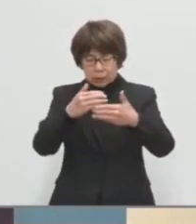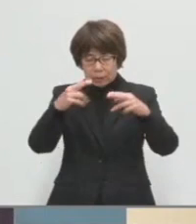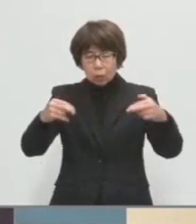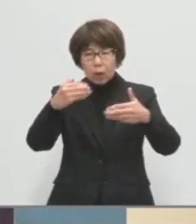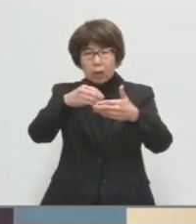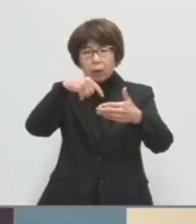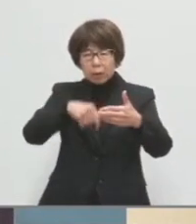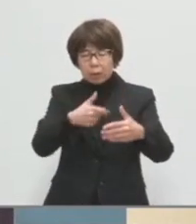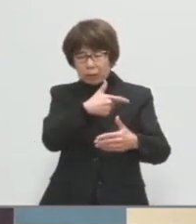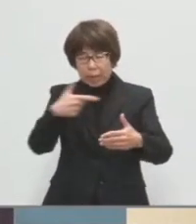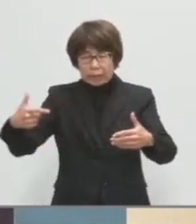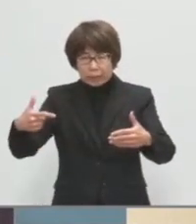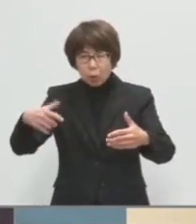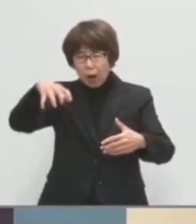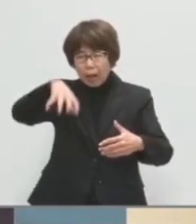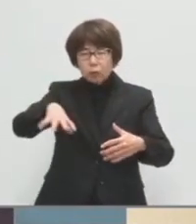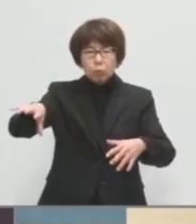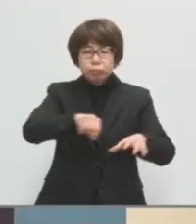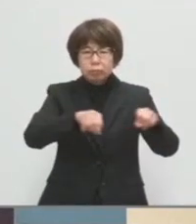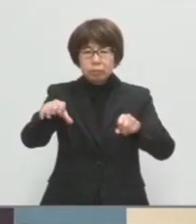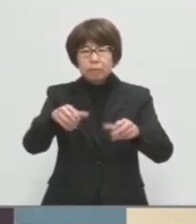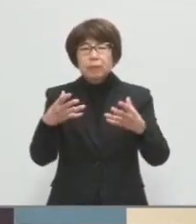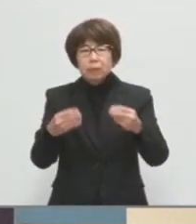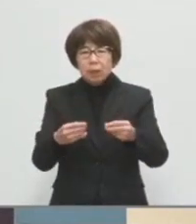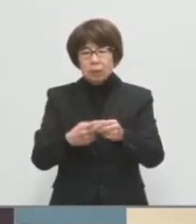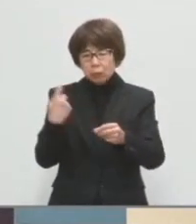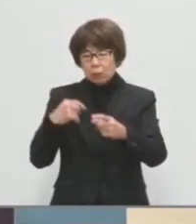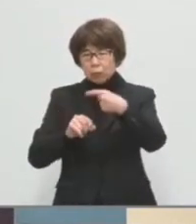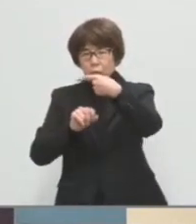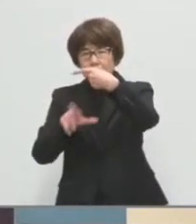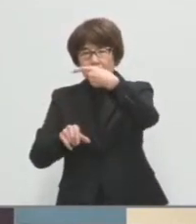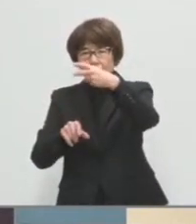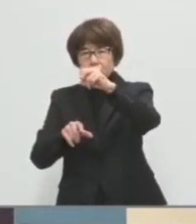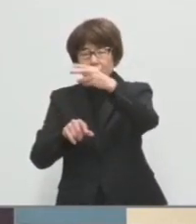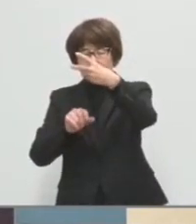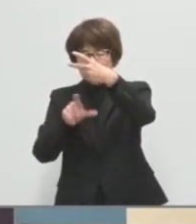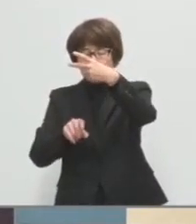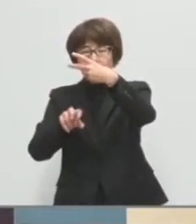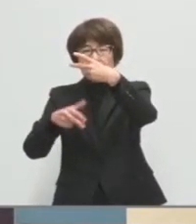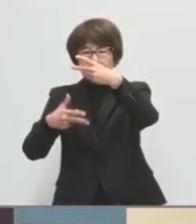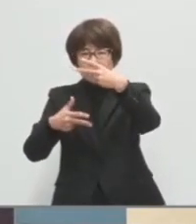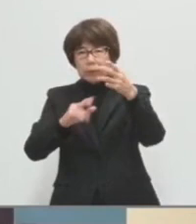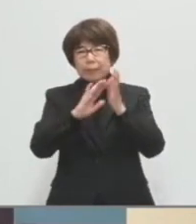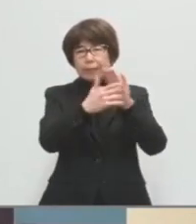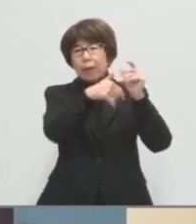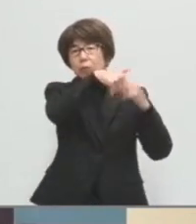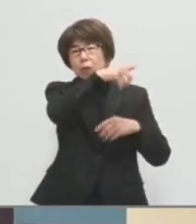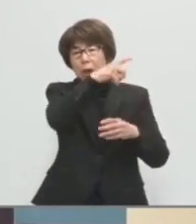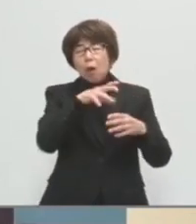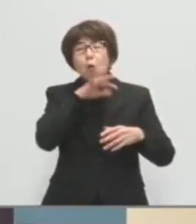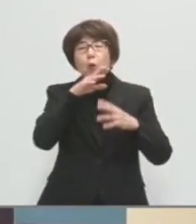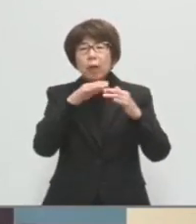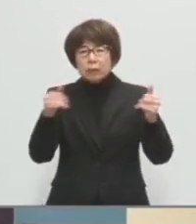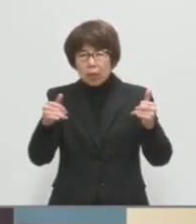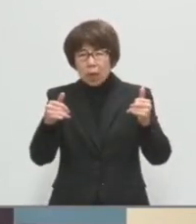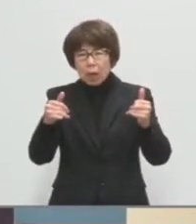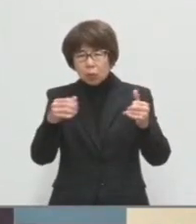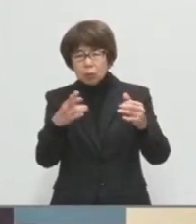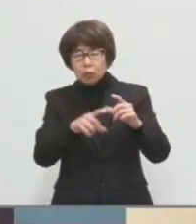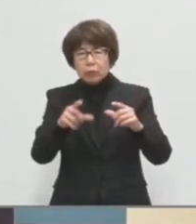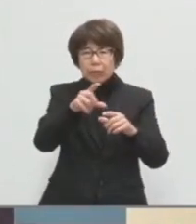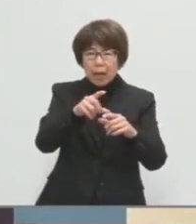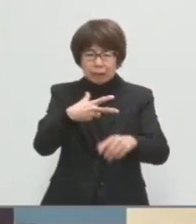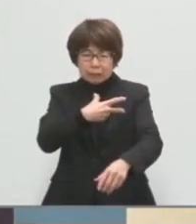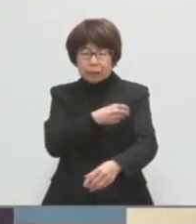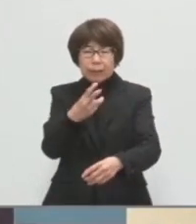設置することといたしました昨年12月17日に政府が高齢者等の追加接種の前倒し